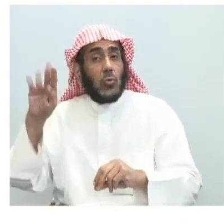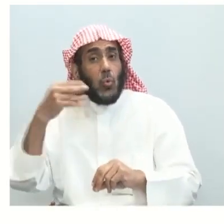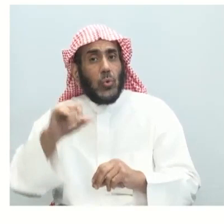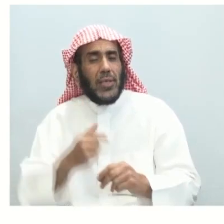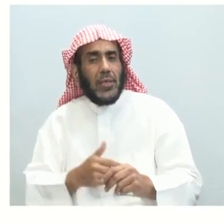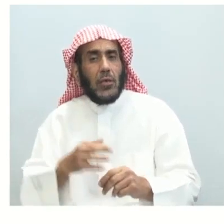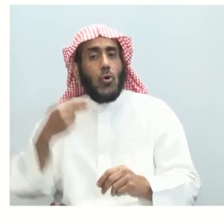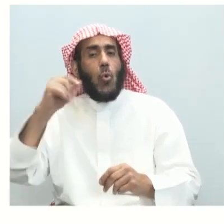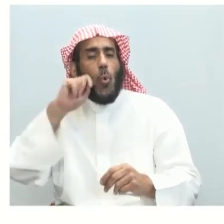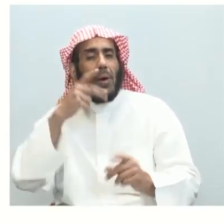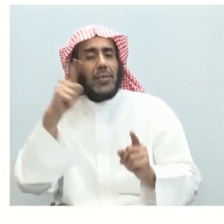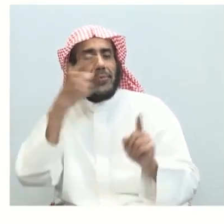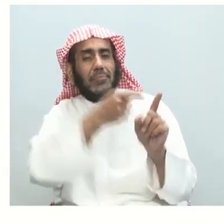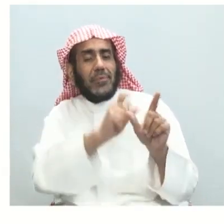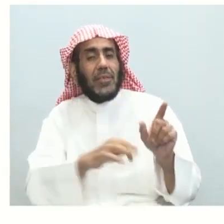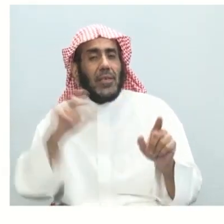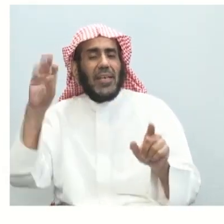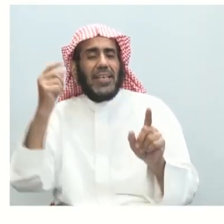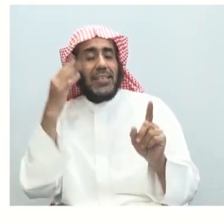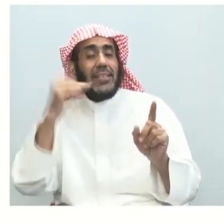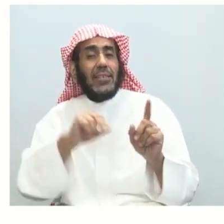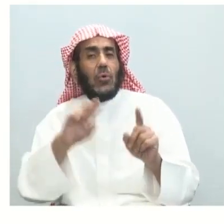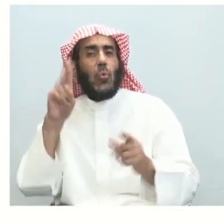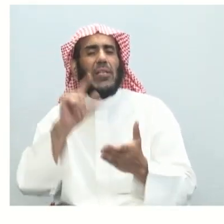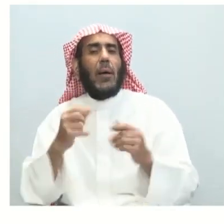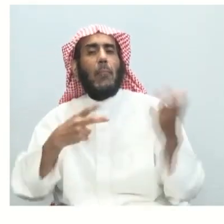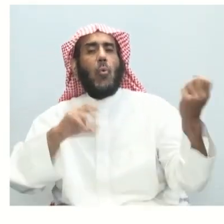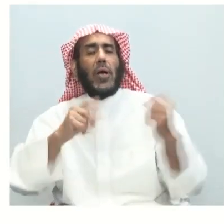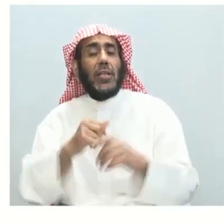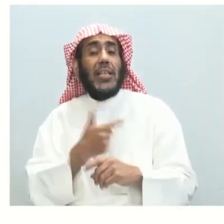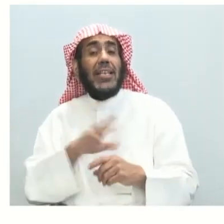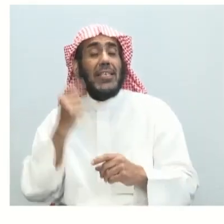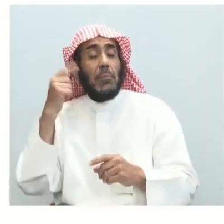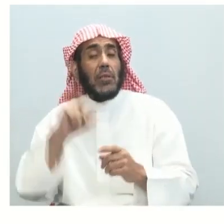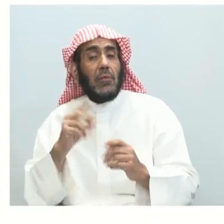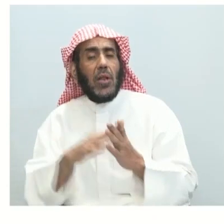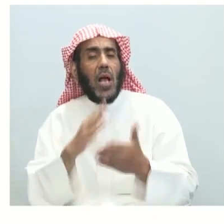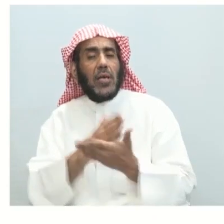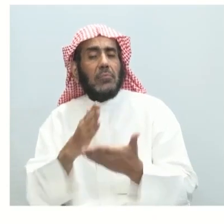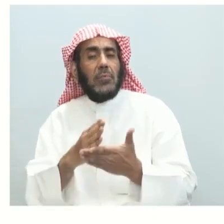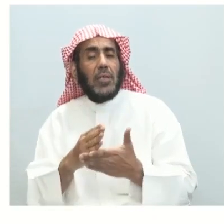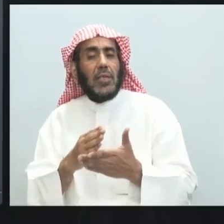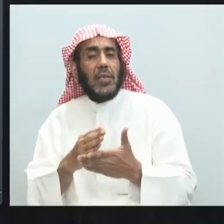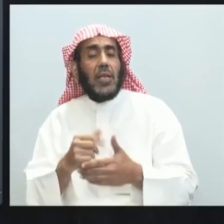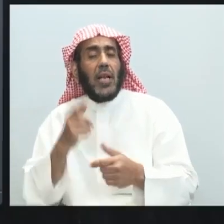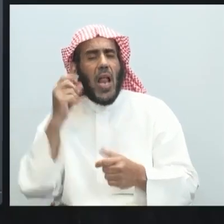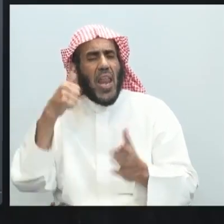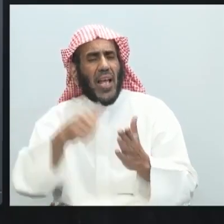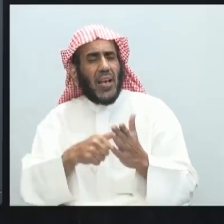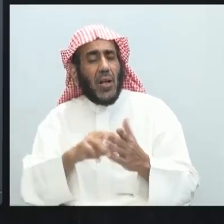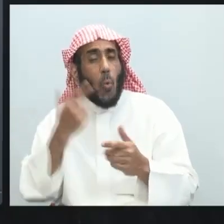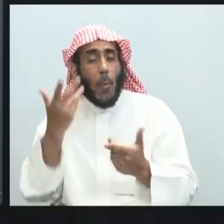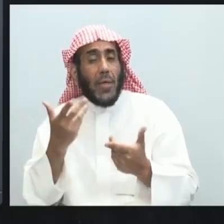عمر هند وتبوك اذا نقول الاسم من حيث التعريف سينقسم الى ماذا نكره